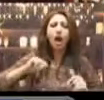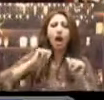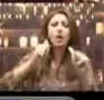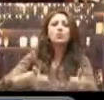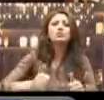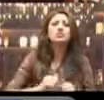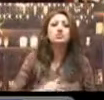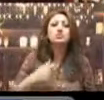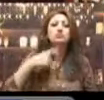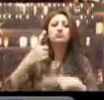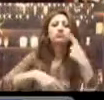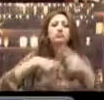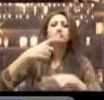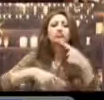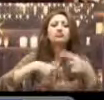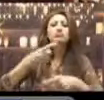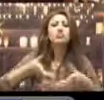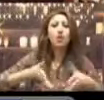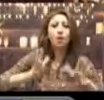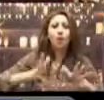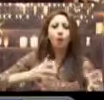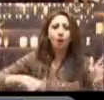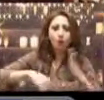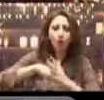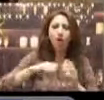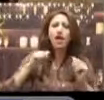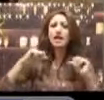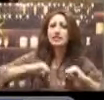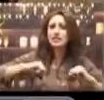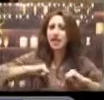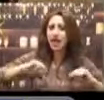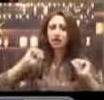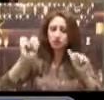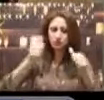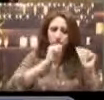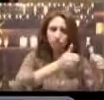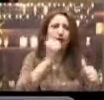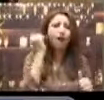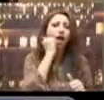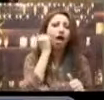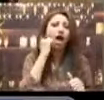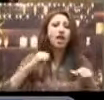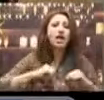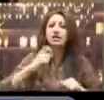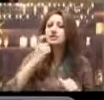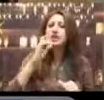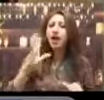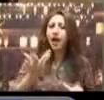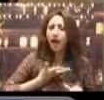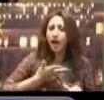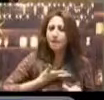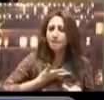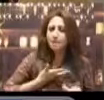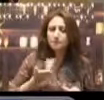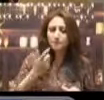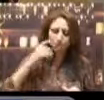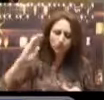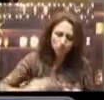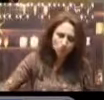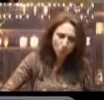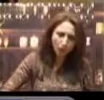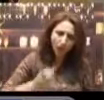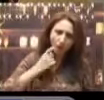بدات مشوار كره القدم ولعبت في في في, في كذا نادي منهم النادي الاهلي. بس دي كام سنه؟ لا بدات من وانا صغير